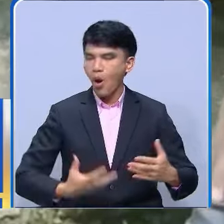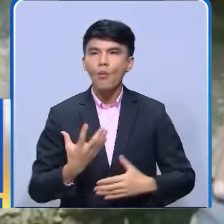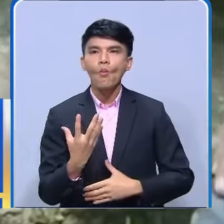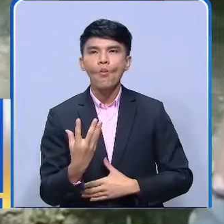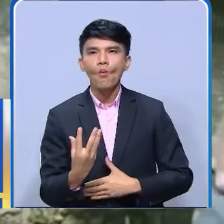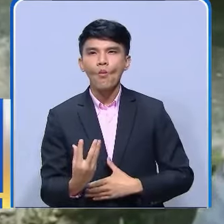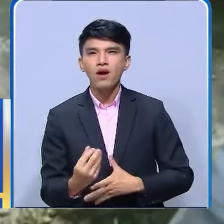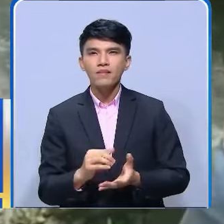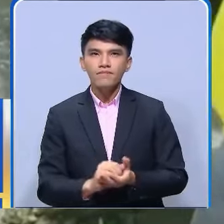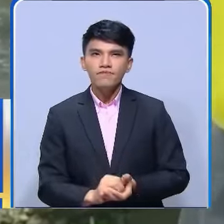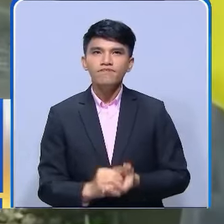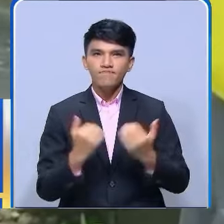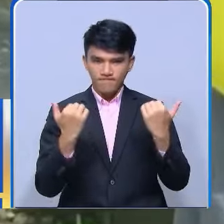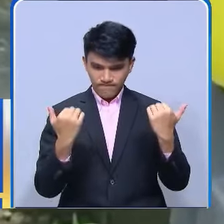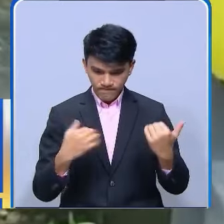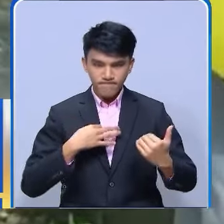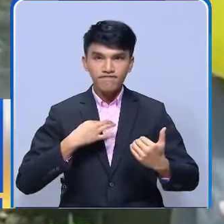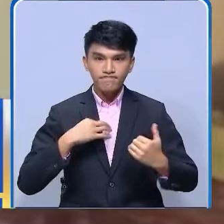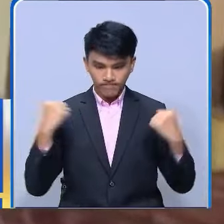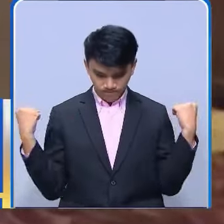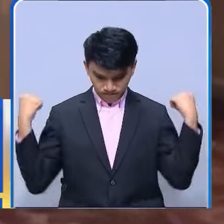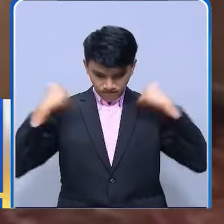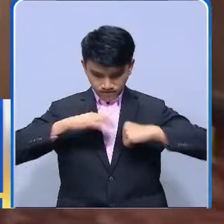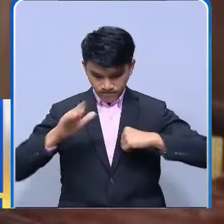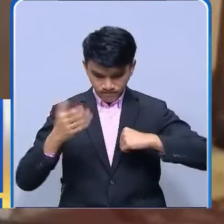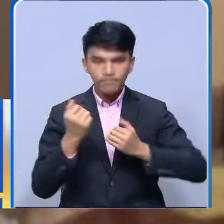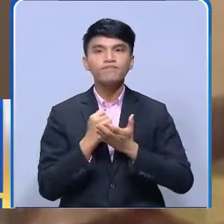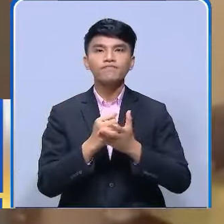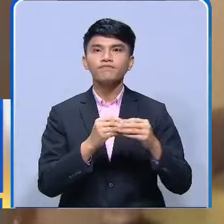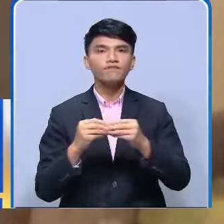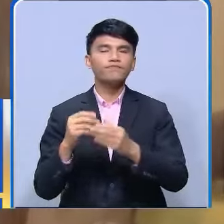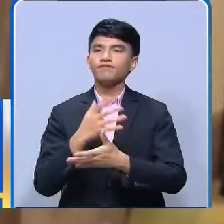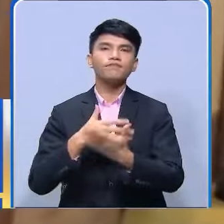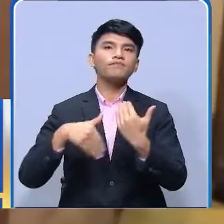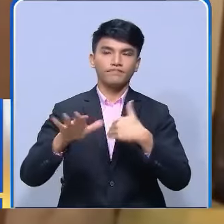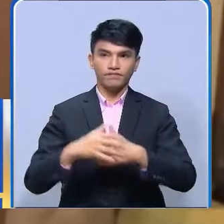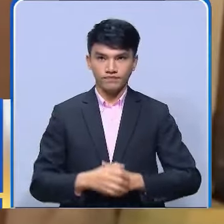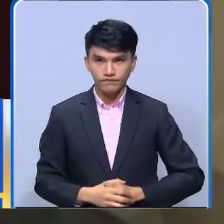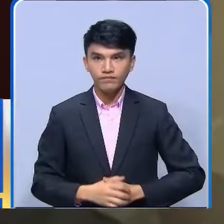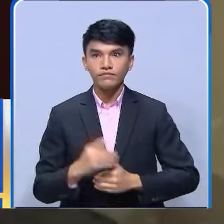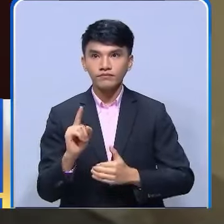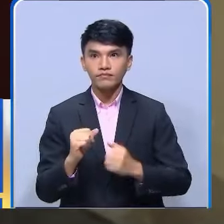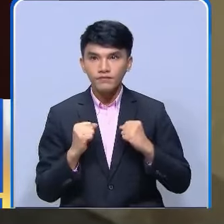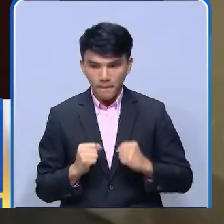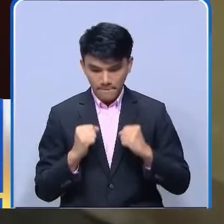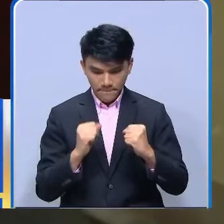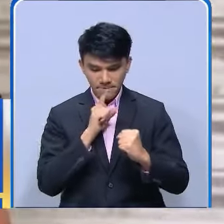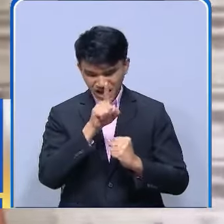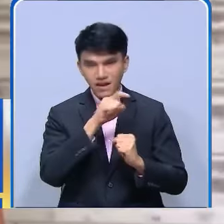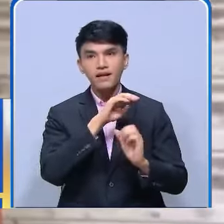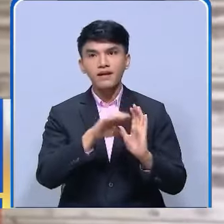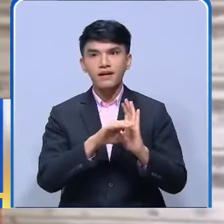มเจ้าหน้าที่ก็ต้องหาเสื้อผ้ามาใส่ให้แล้วก็ช่วยพาออกมาจากห้องน้ำเจ้าหน้าที่ก็พยายามจะสอบถาม